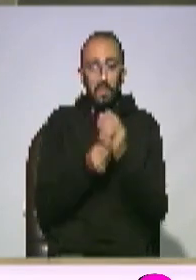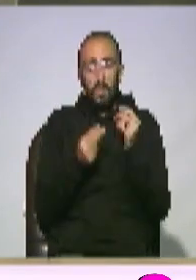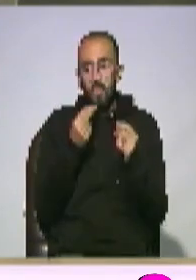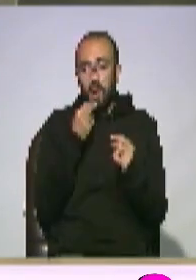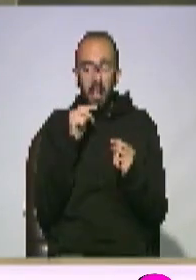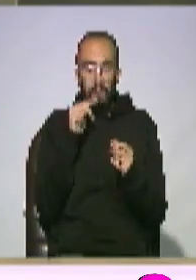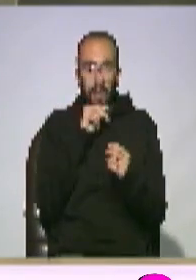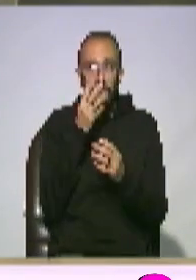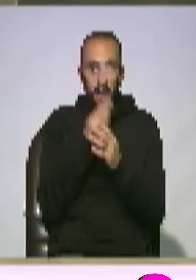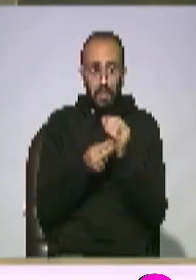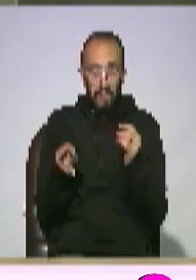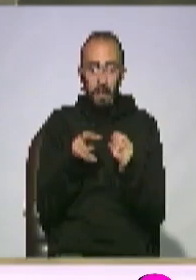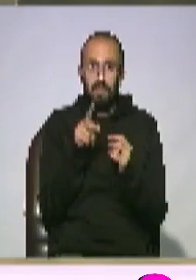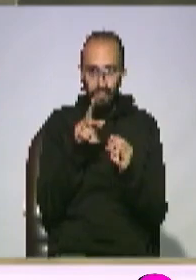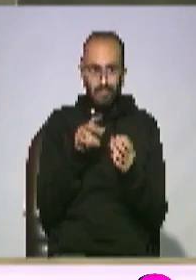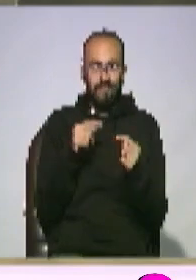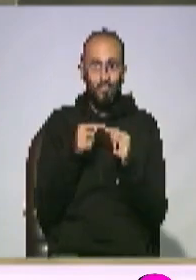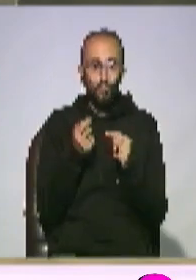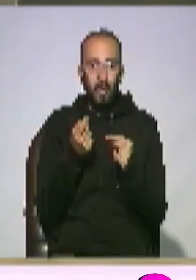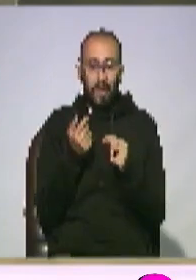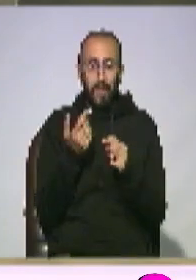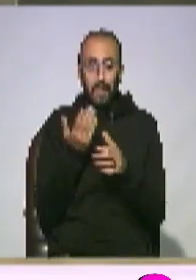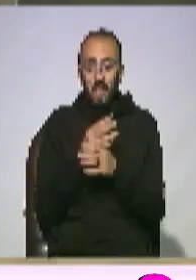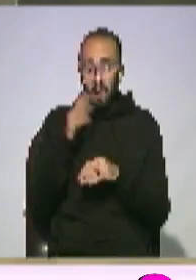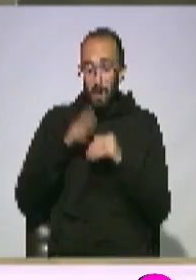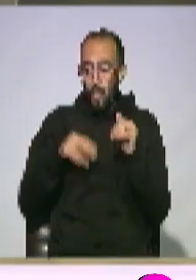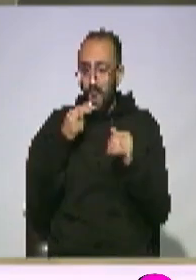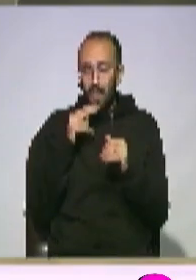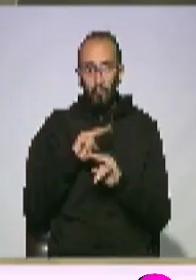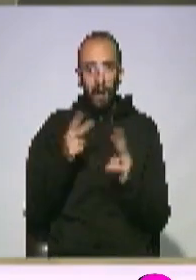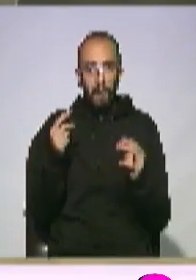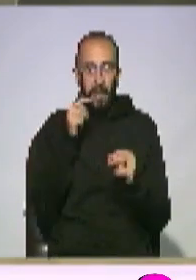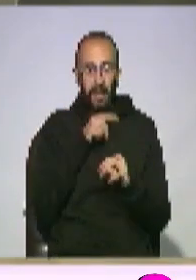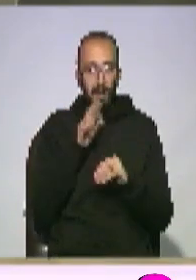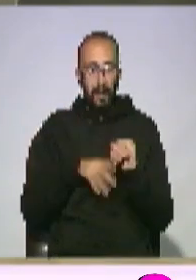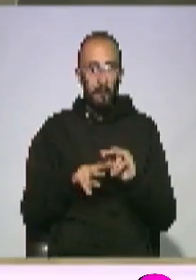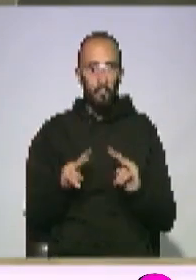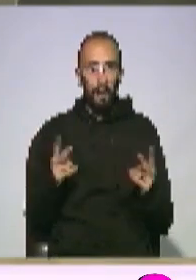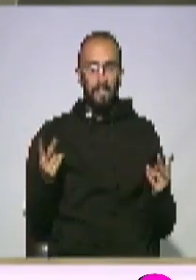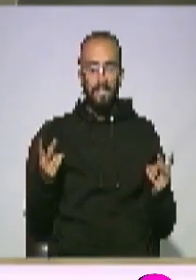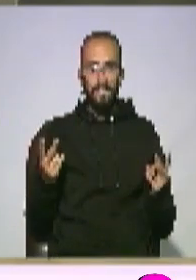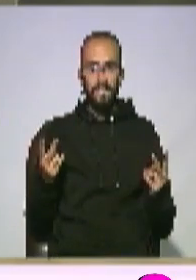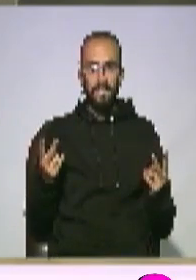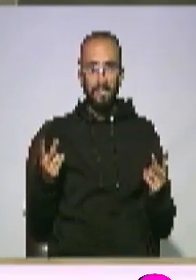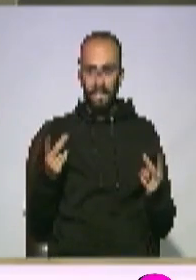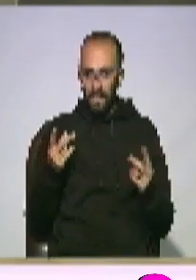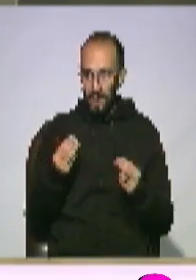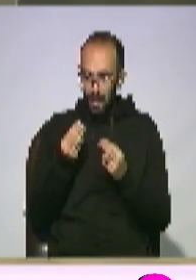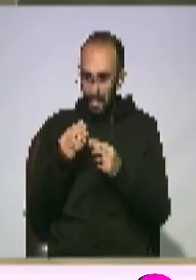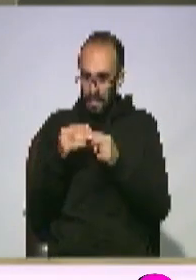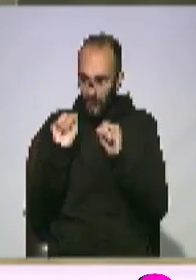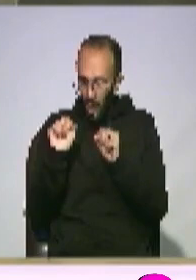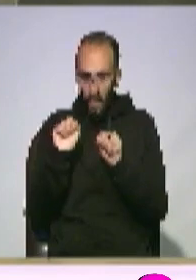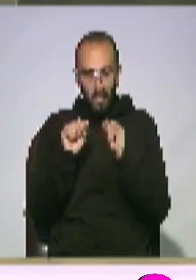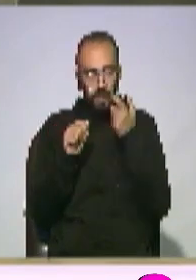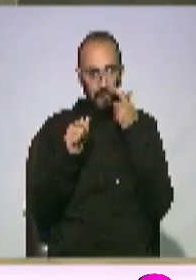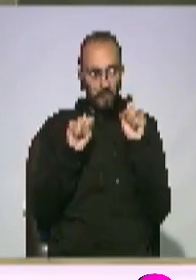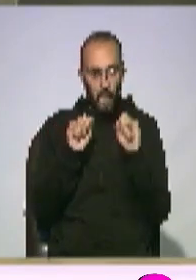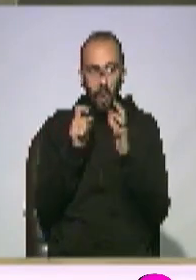أولاد وبنات. ليه؟ تربية الولد غير تربية البنت، في معطياته، في تحذيره،